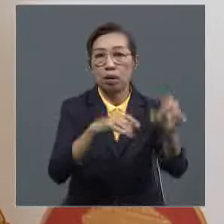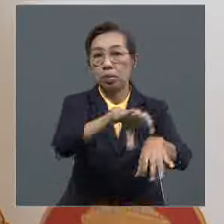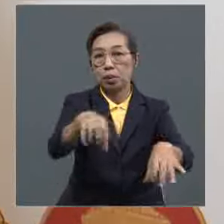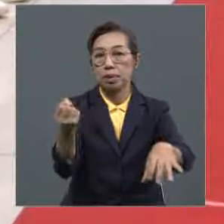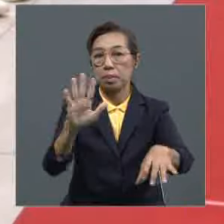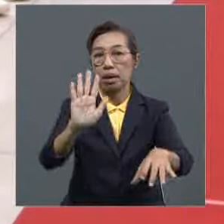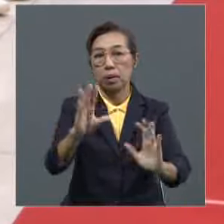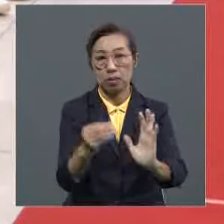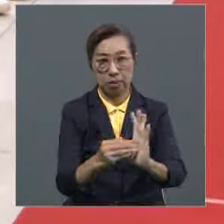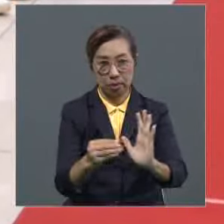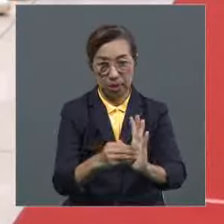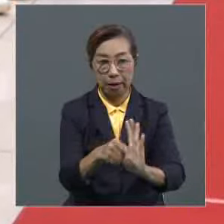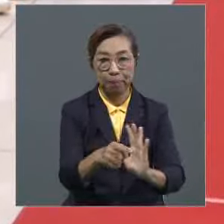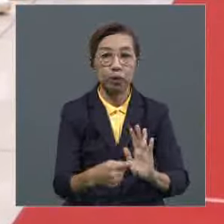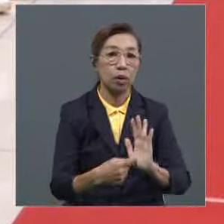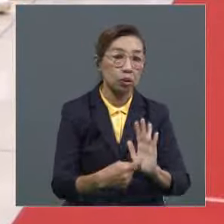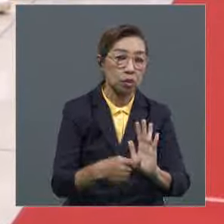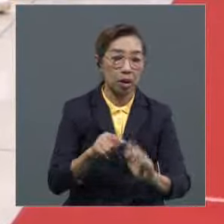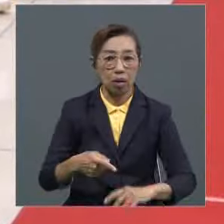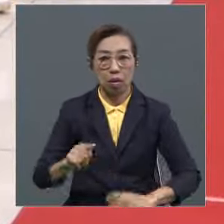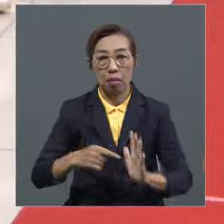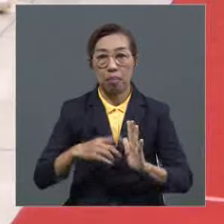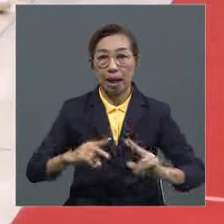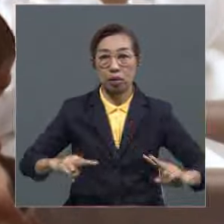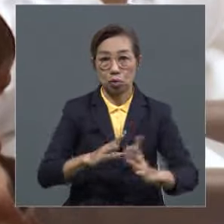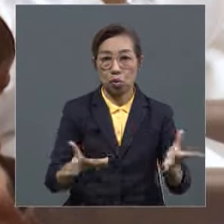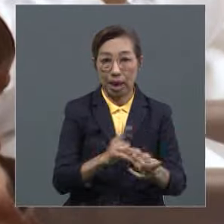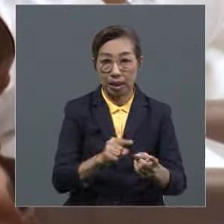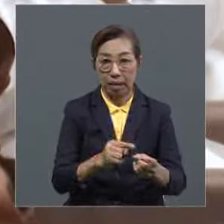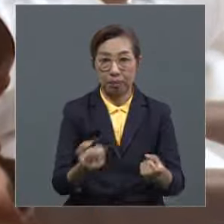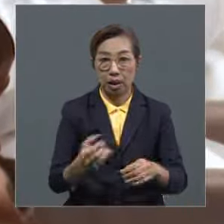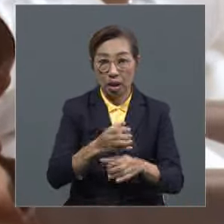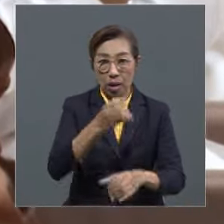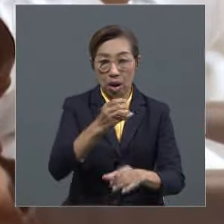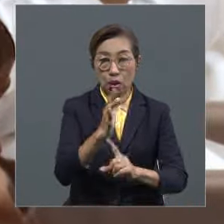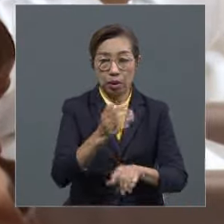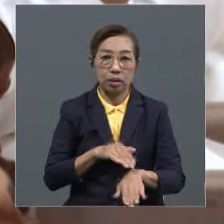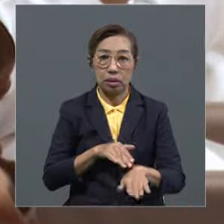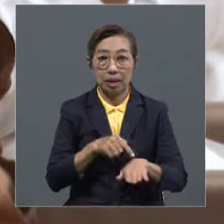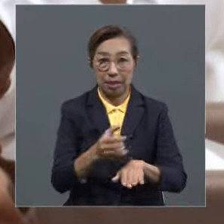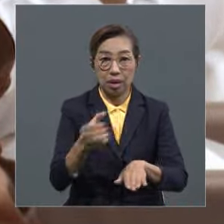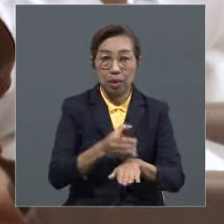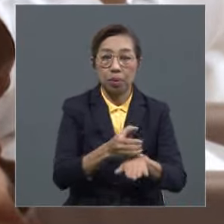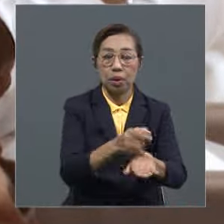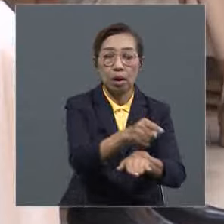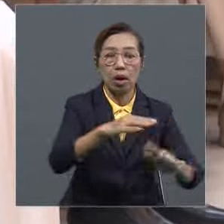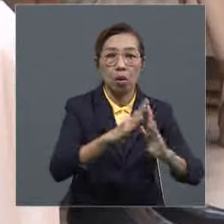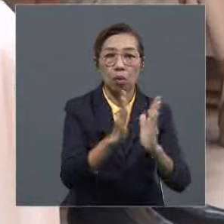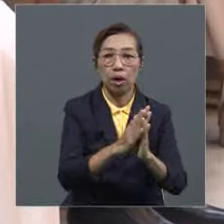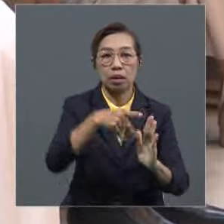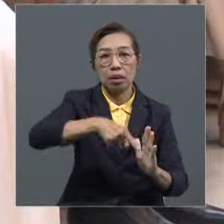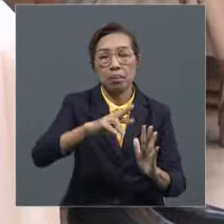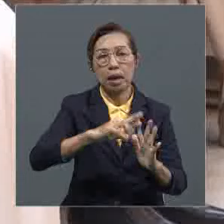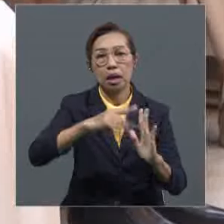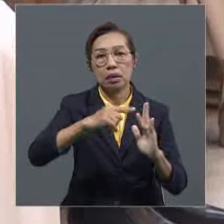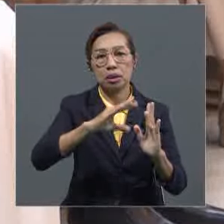ในกรุงเทพมหานครเช่นสำนักงานปลัดกระทรวงวัฒนธรรมนำไปถวายวัดพระเชตุพนวิมลมังคลารามกรมการศาสนาน